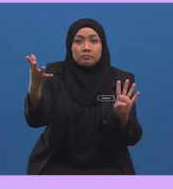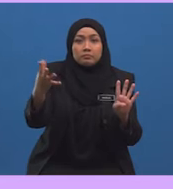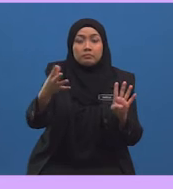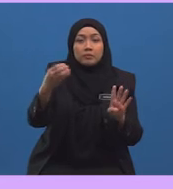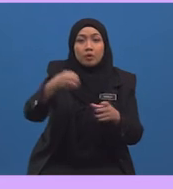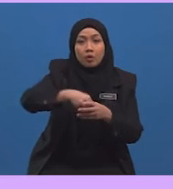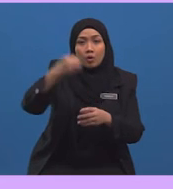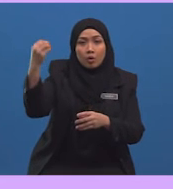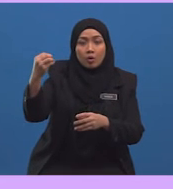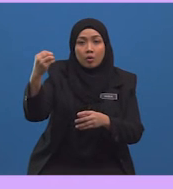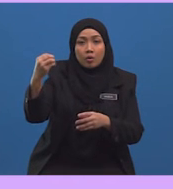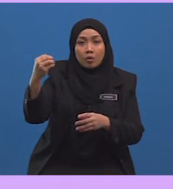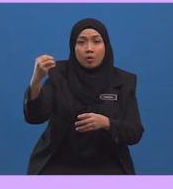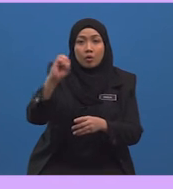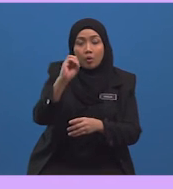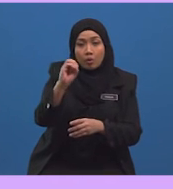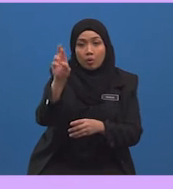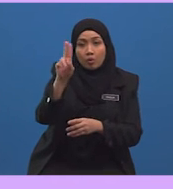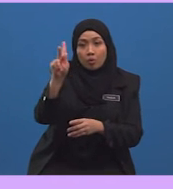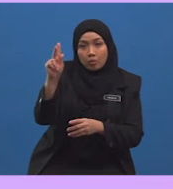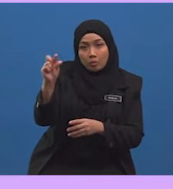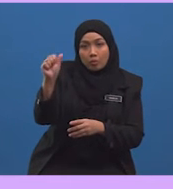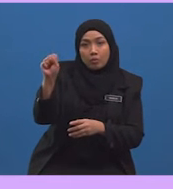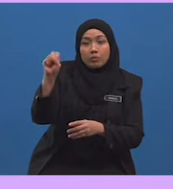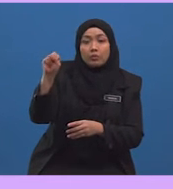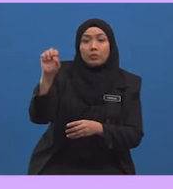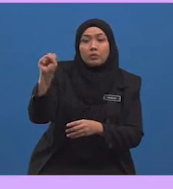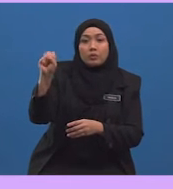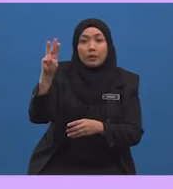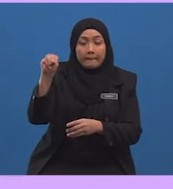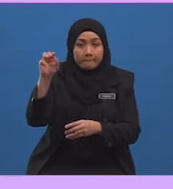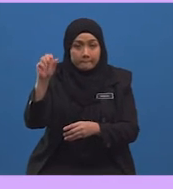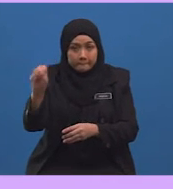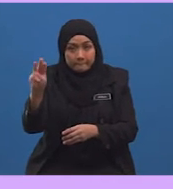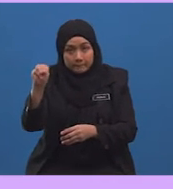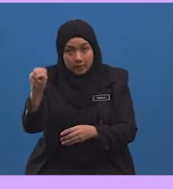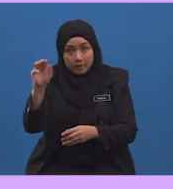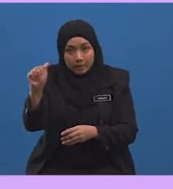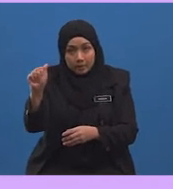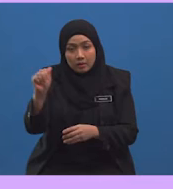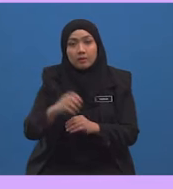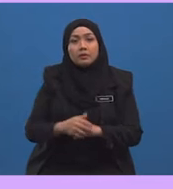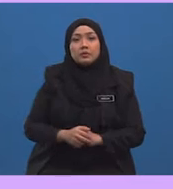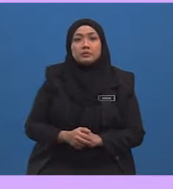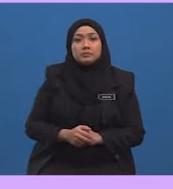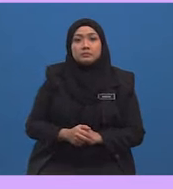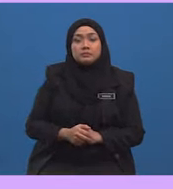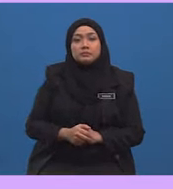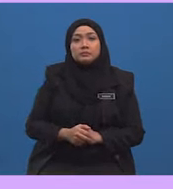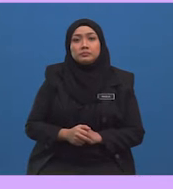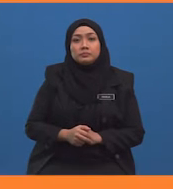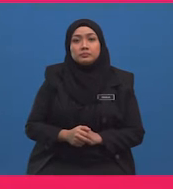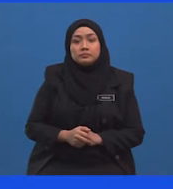Akhir sekali, menyelesaikan masalah apabila terdapat gangguan ke atas sekitaran disebabkan aktiviti manusia.